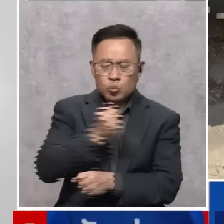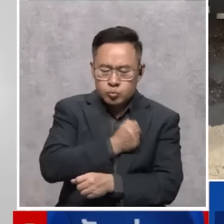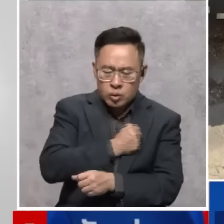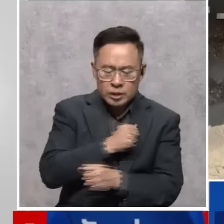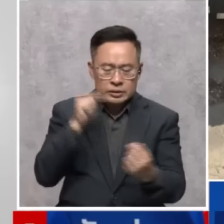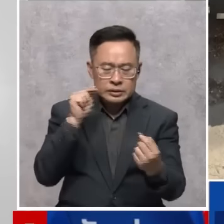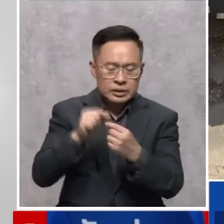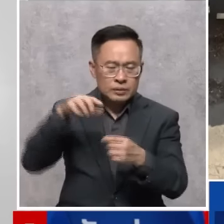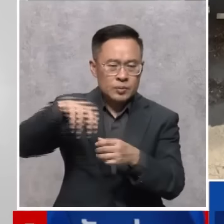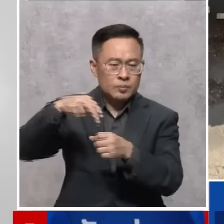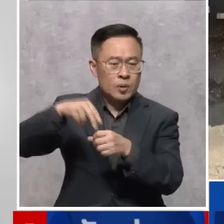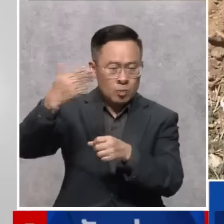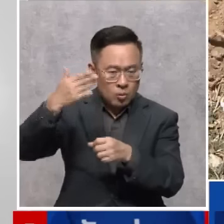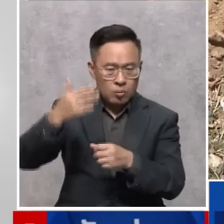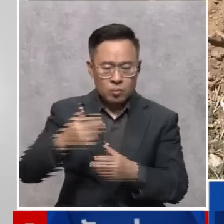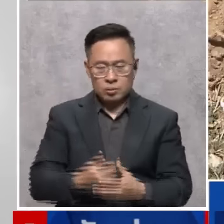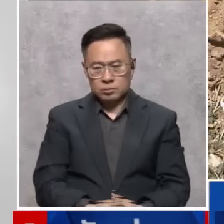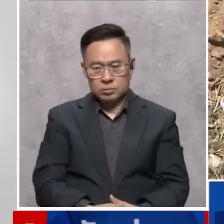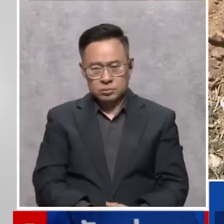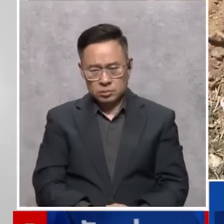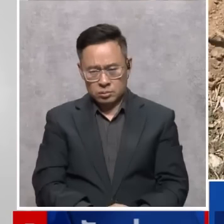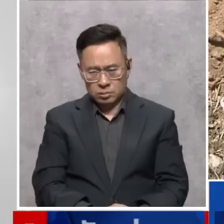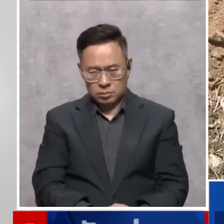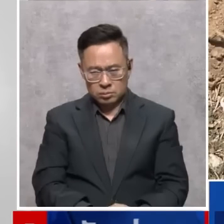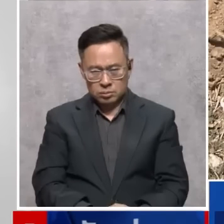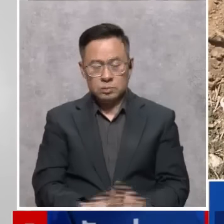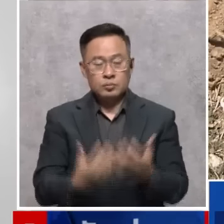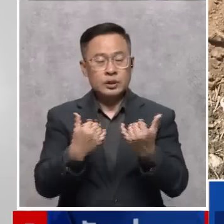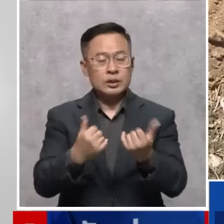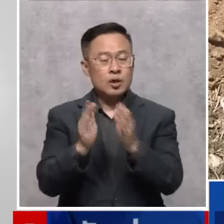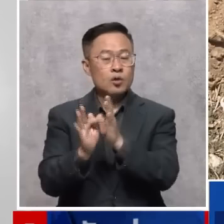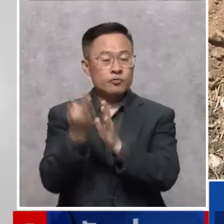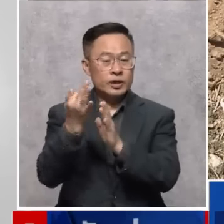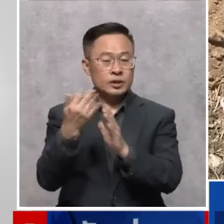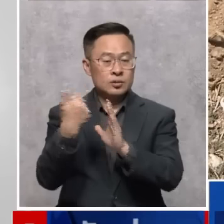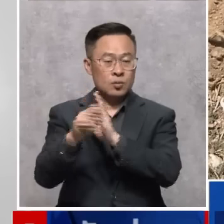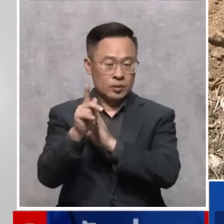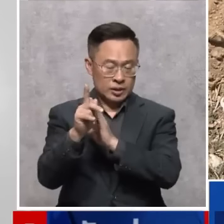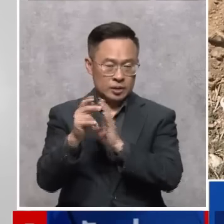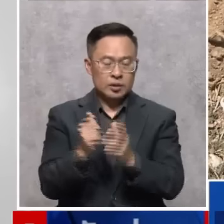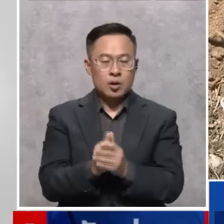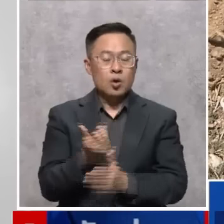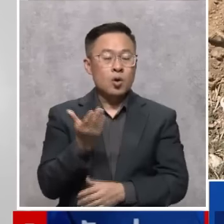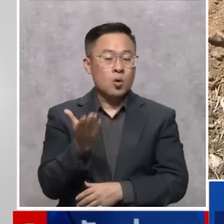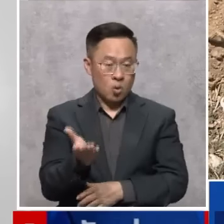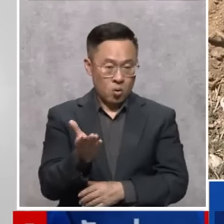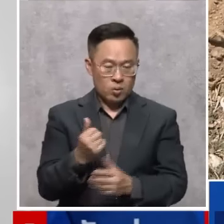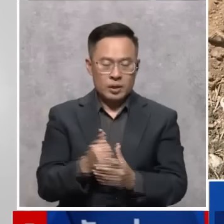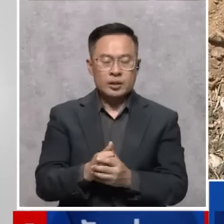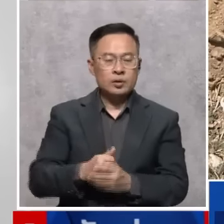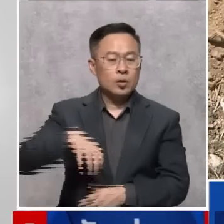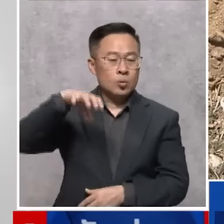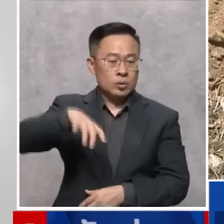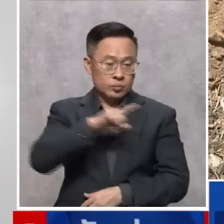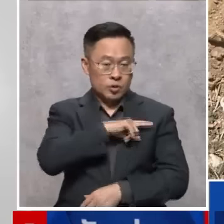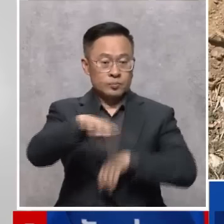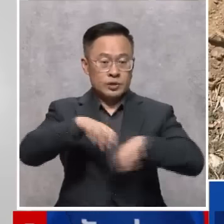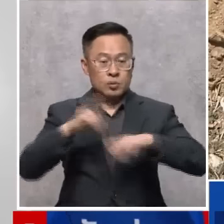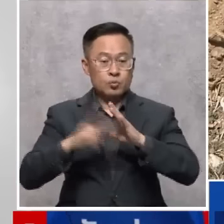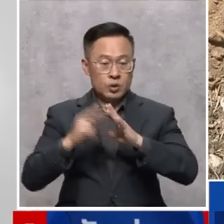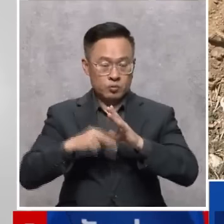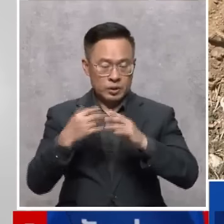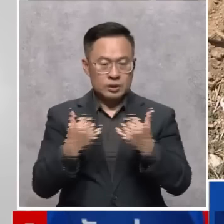เบาอะไรก็ว่ากันไปซึ่งทางเบื้องต้นเพจขอนแก่นนะคะก็ได้ร้องเรียนให้ทางผู้จัดเนี่ยมาตรวจสอบเรื่องนี้แล้วก็